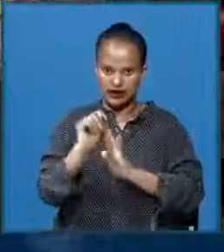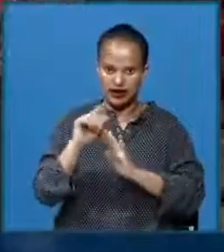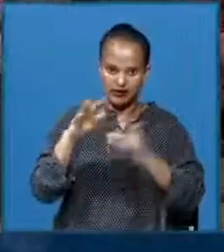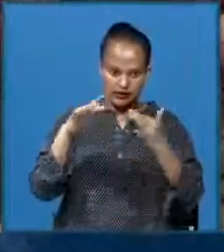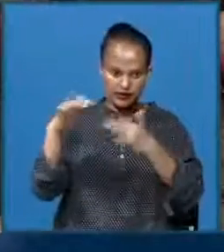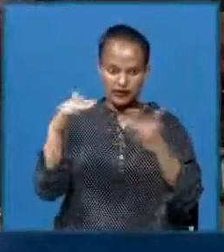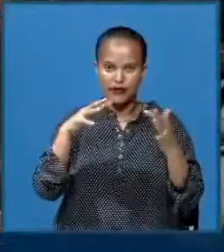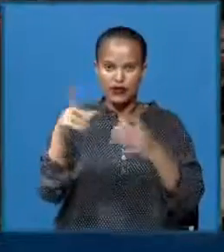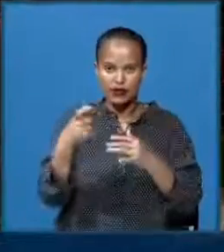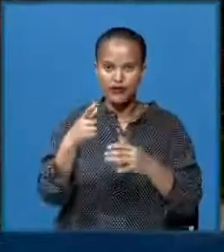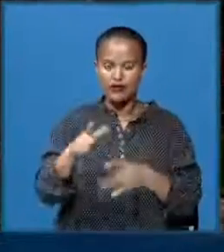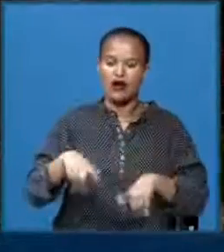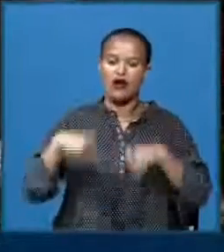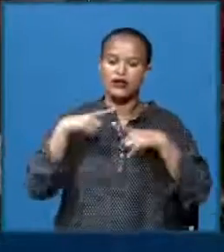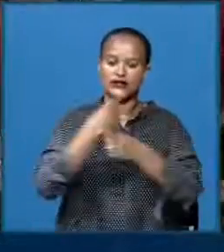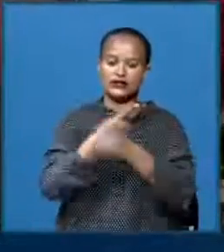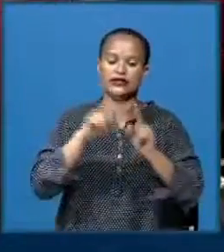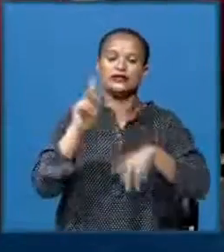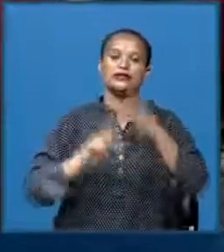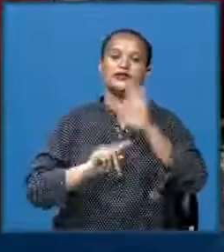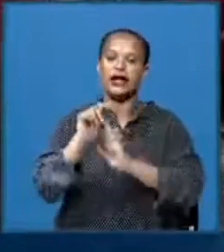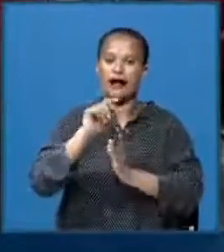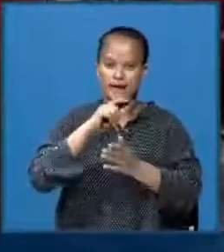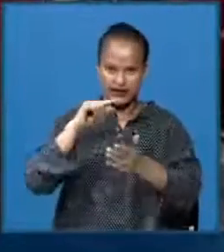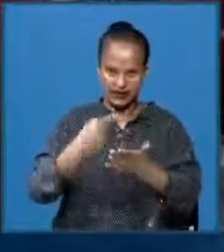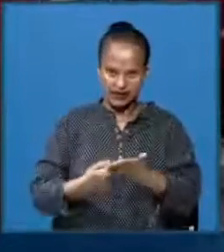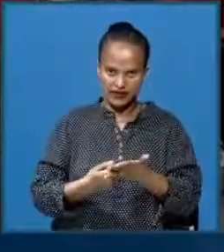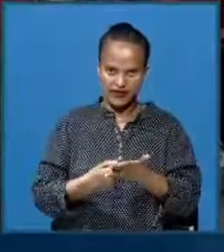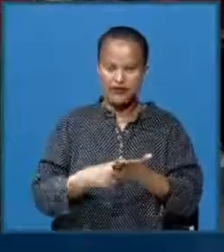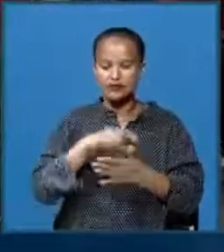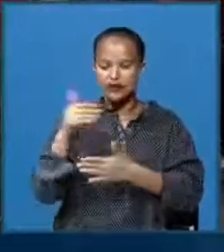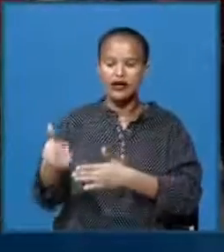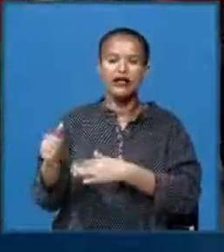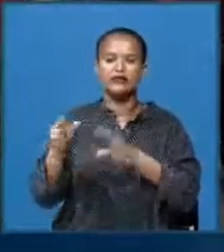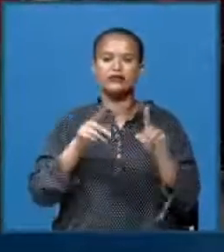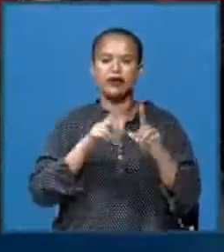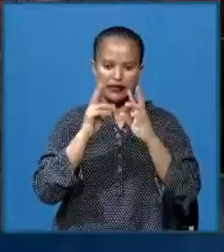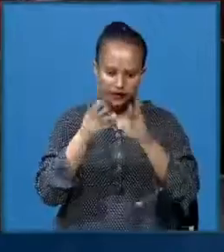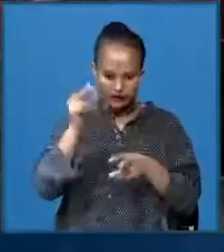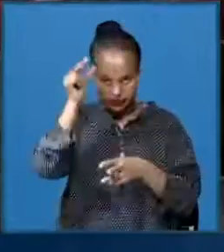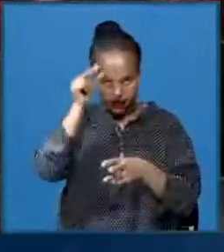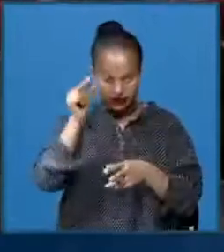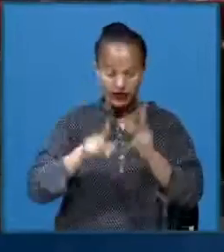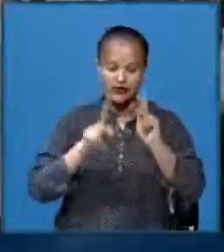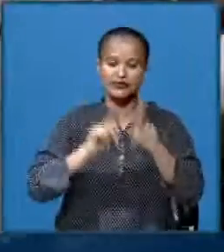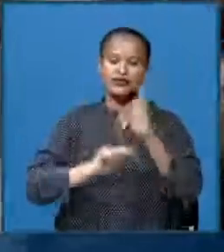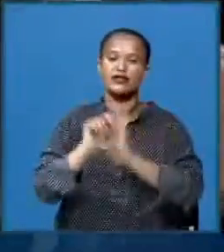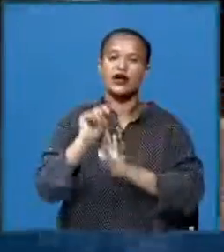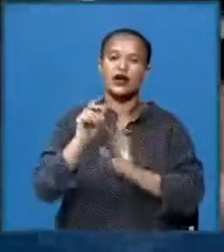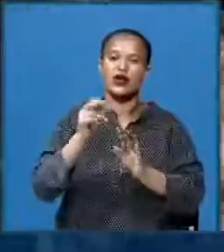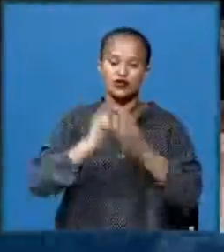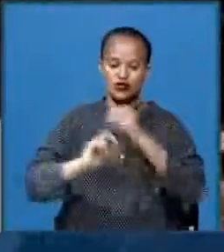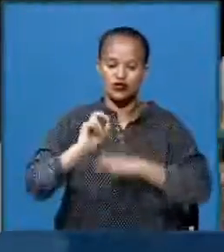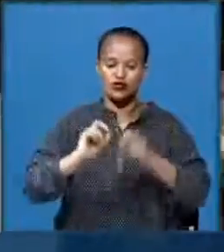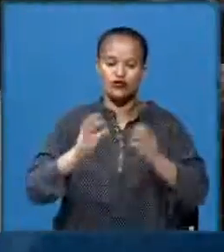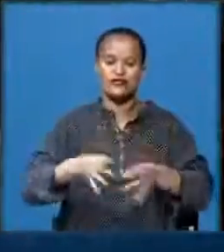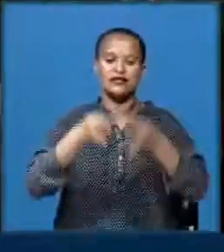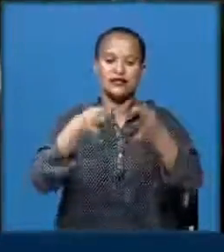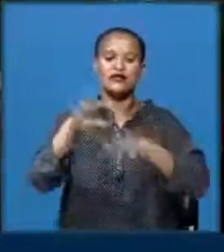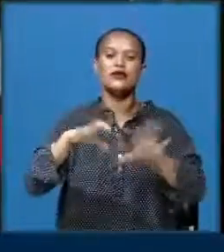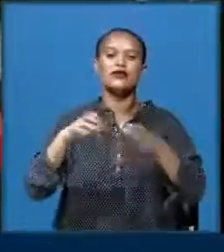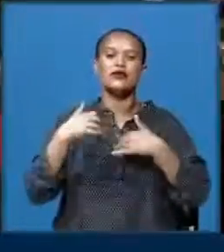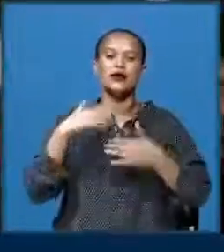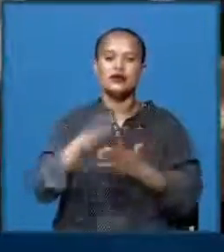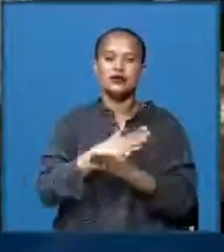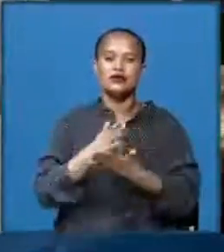ኮይነን በቲ ሓደ ገጽ ሃልዋትን ድሕነትን ህዝቢ ትግራይ ኣብ ምርግጋፅ በቲ ካልእ ገጽ ድማ ክብርታትን ባህልታትን ህዝቢ ትግራይ ካብ ውሉድ ወለዶ ንምስጋር ዝገብርኦ